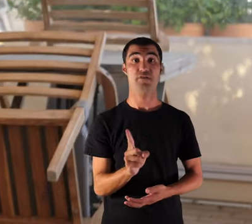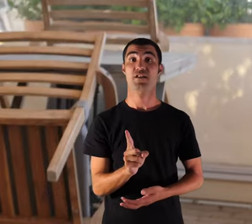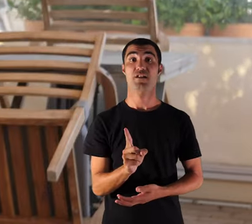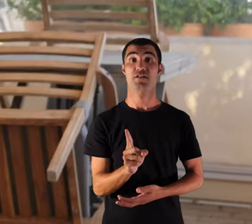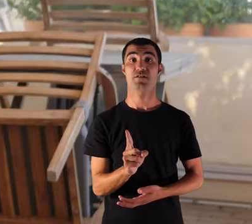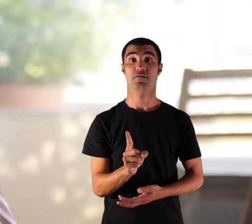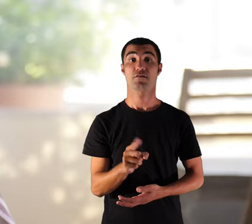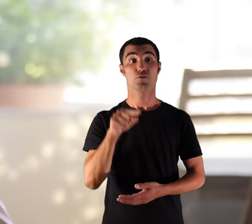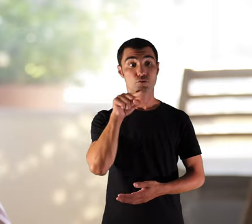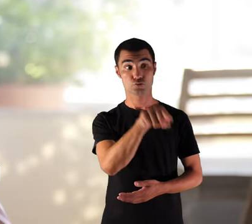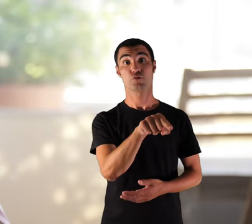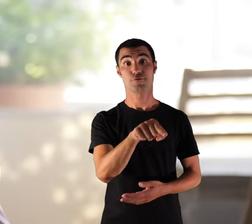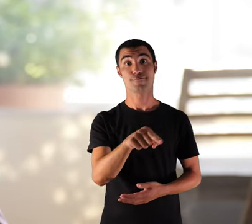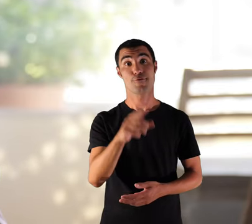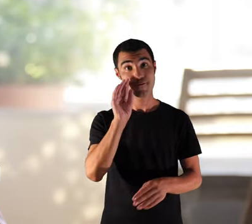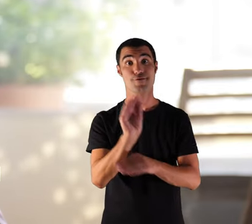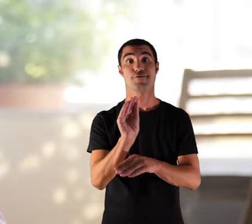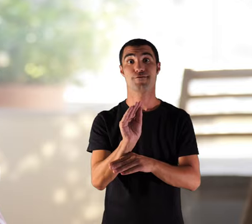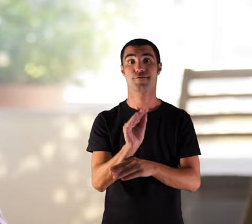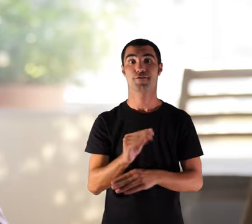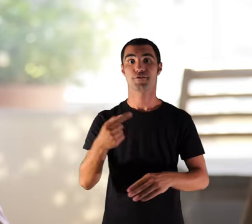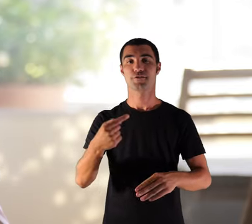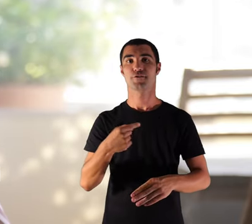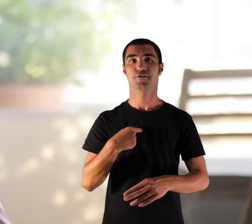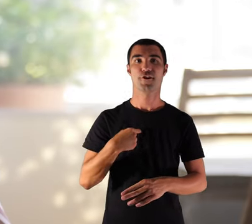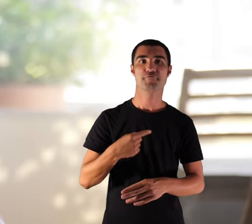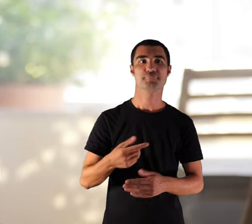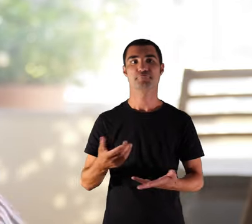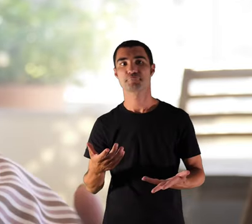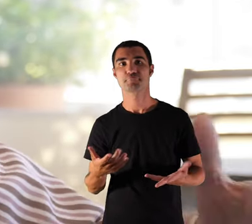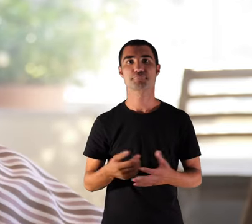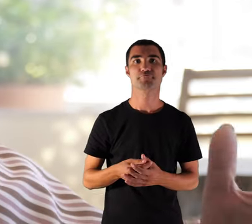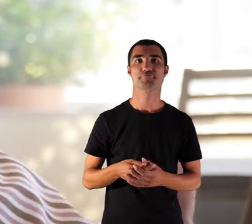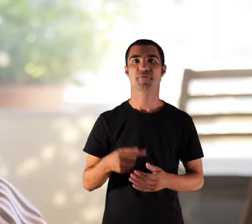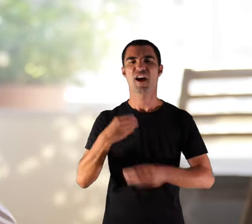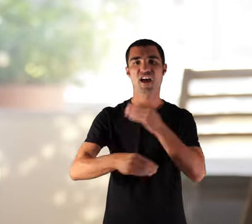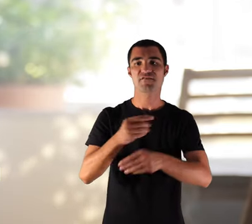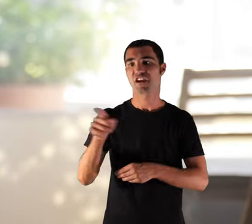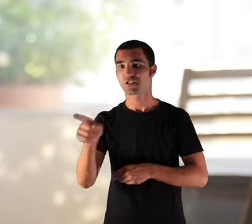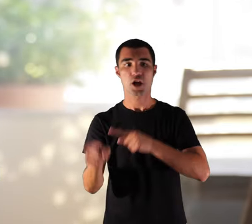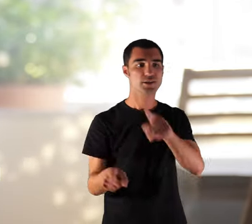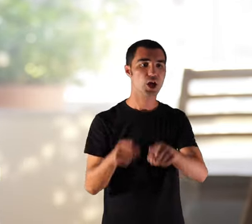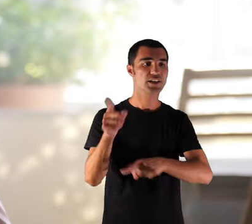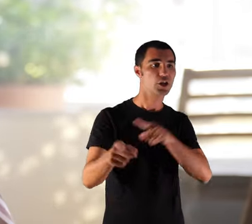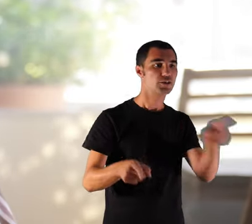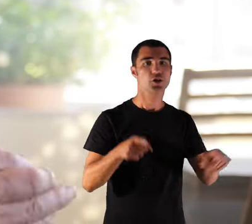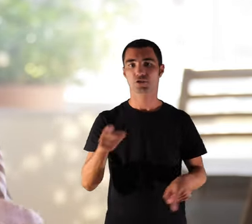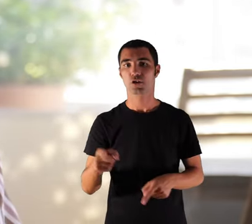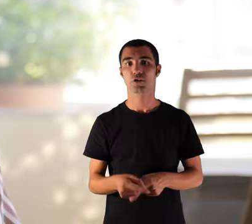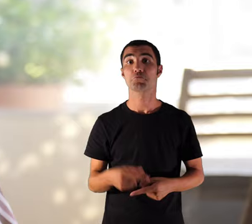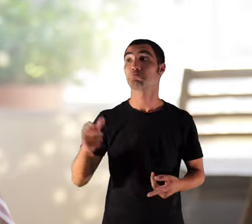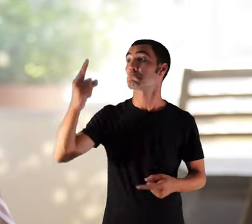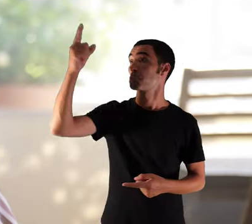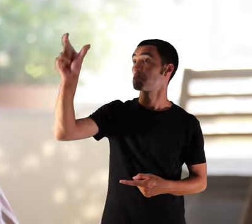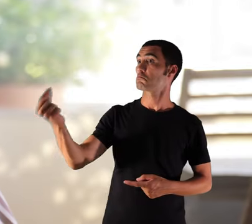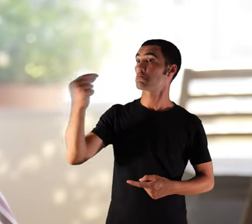seràs. I quan havien de contractar, jo deien de fer això i això. I qualcú em